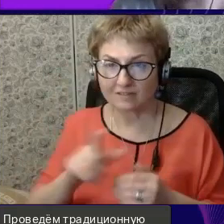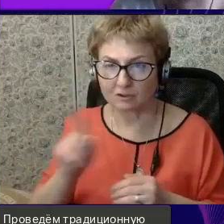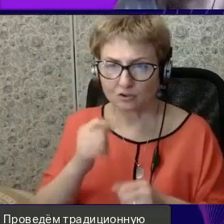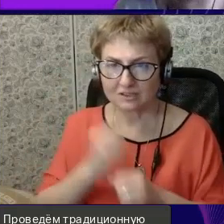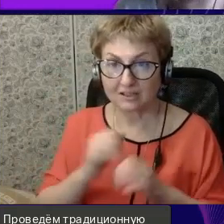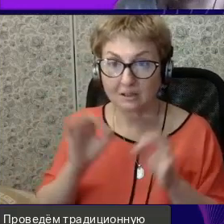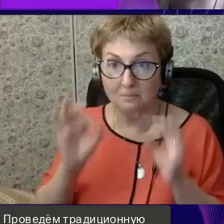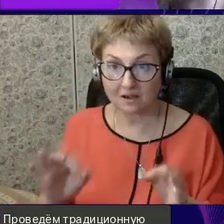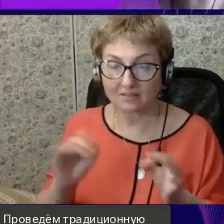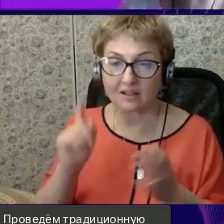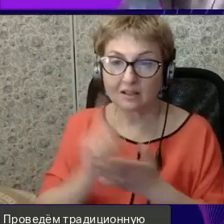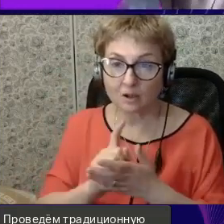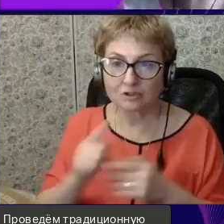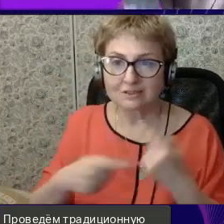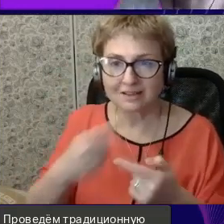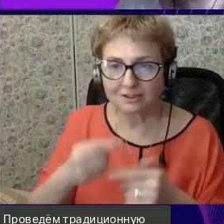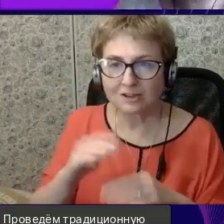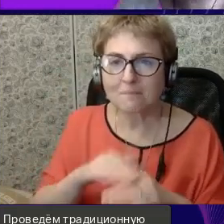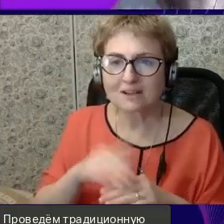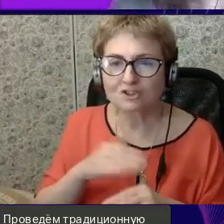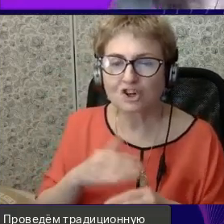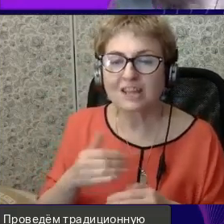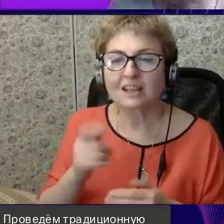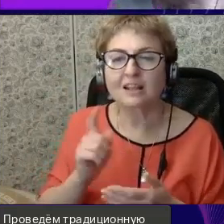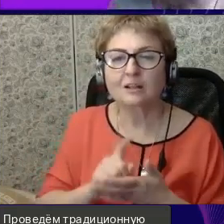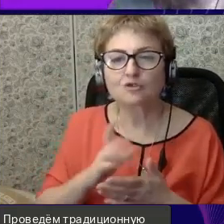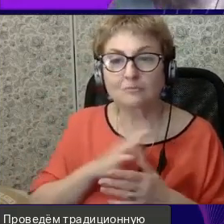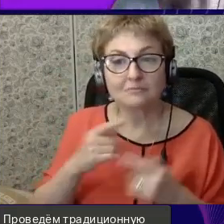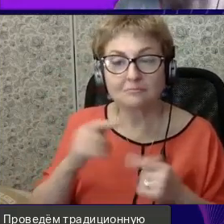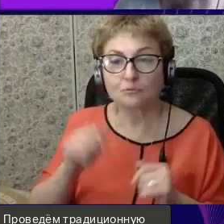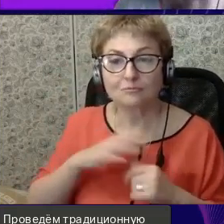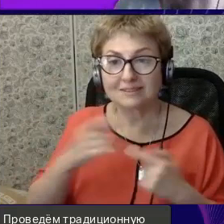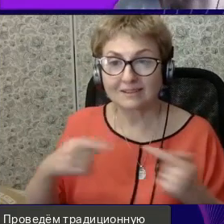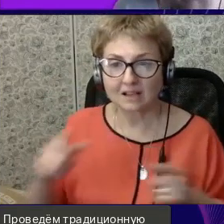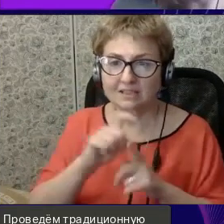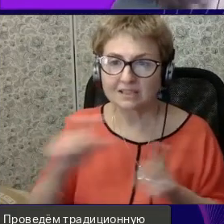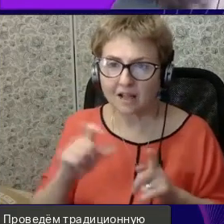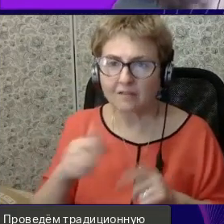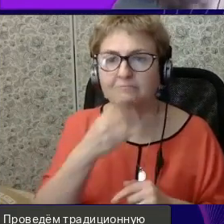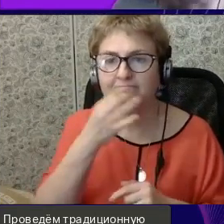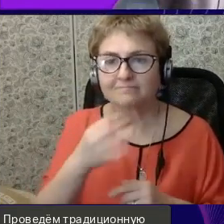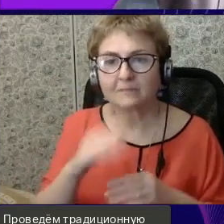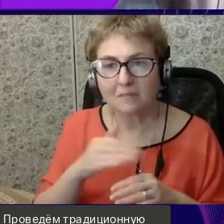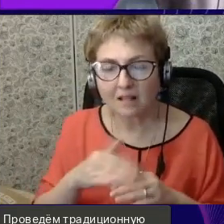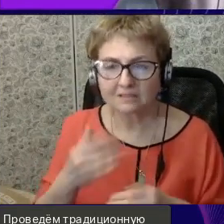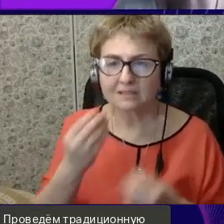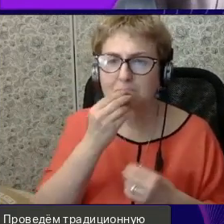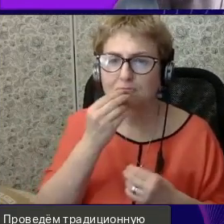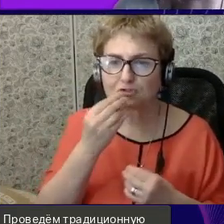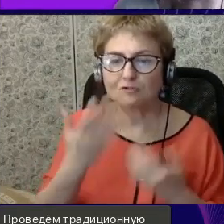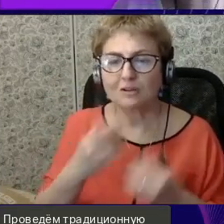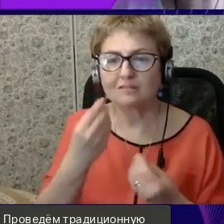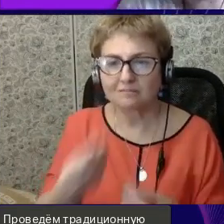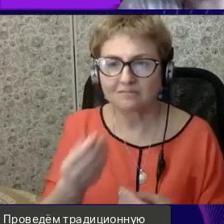этого ученика. То есть в случае, если человек что-то сделал правильно, должно следовать поощрение. Поощрения бывают очень